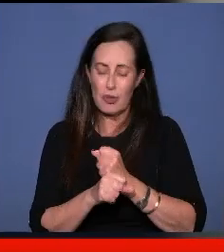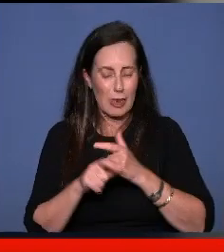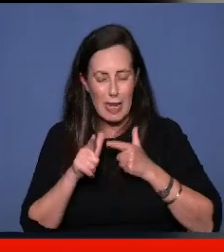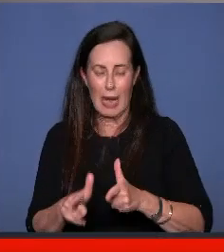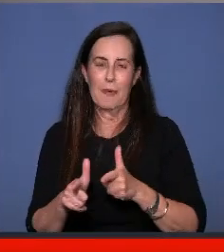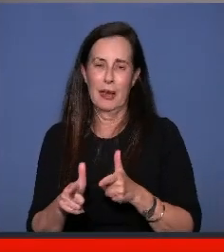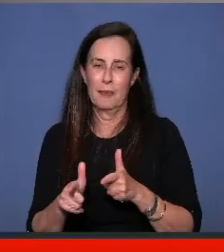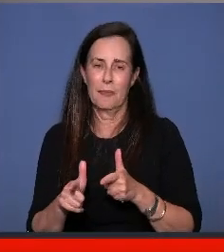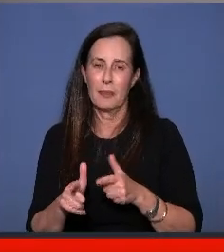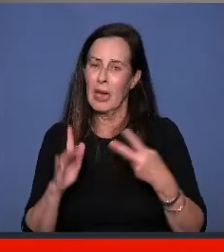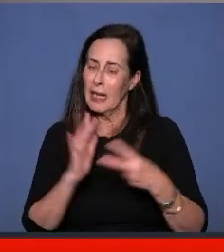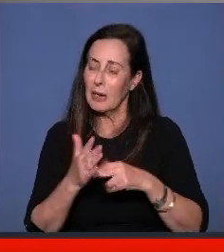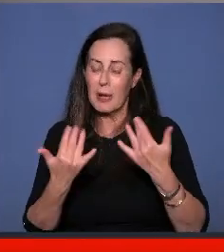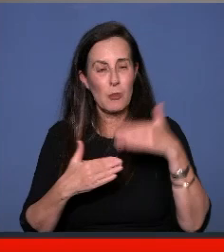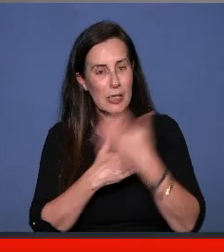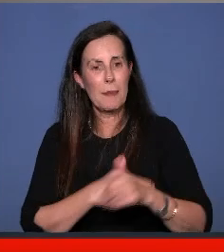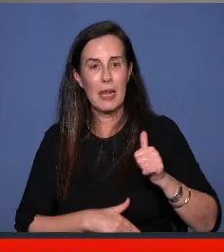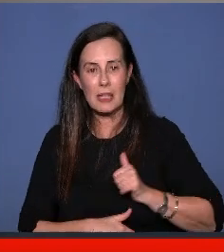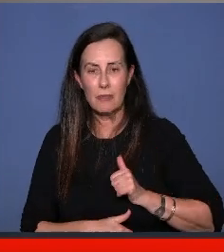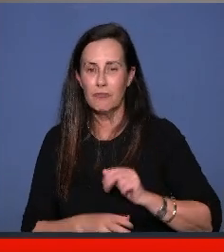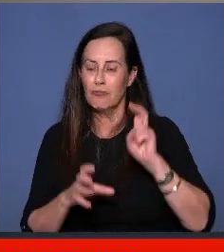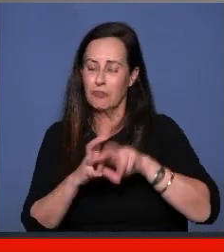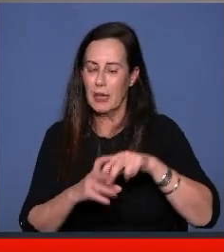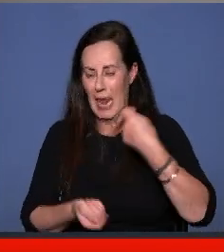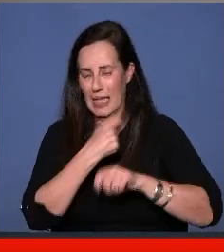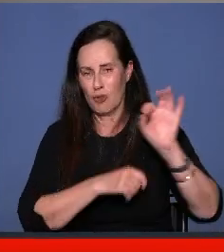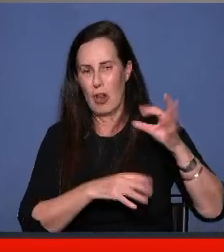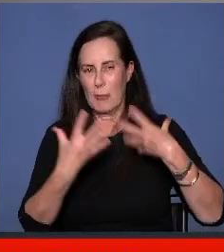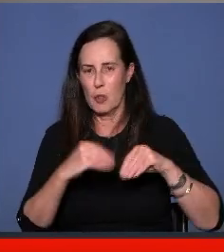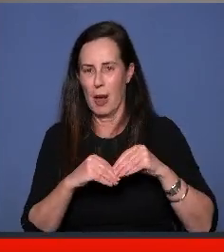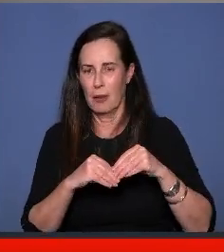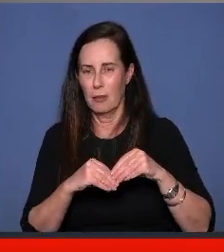קרבית, תכנן בסיום השירות הצבאי להצטרף לעסק המשפחתי,